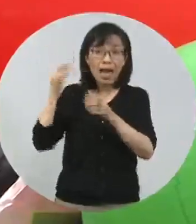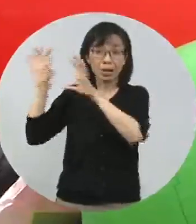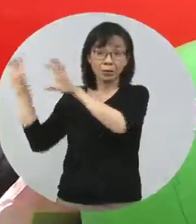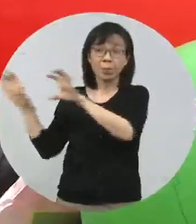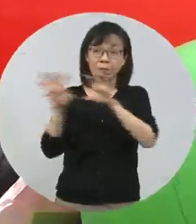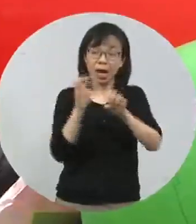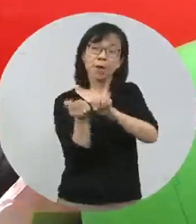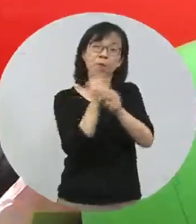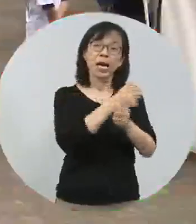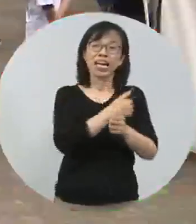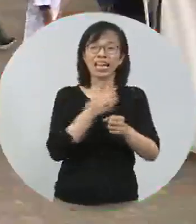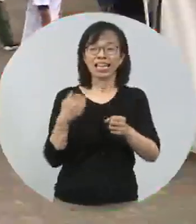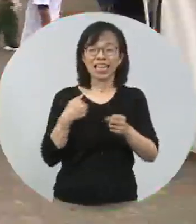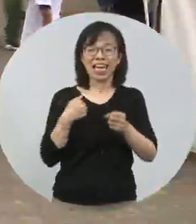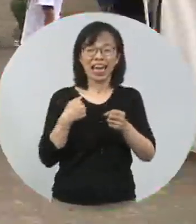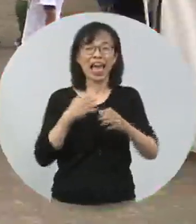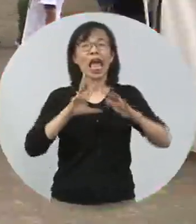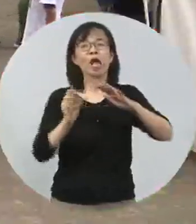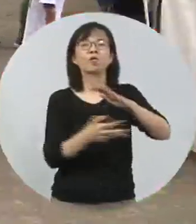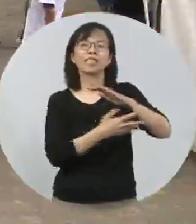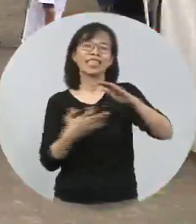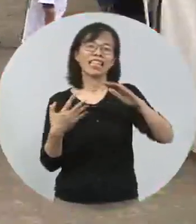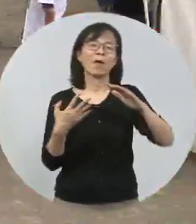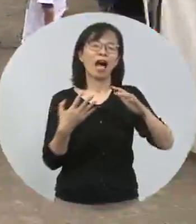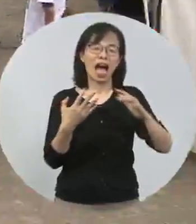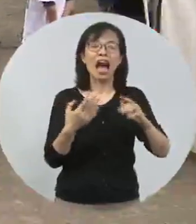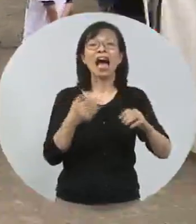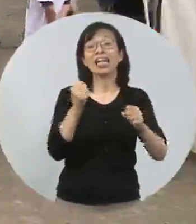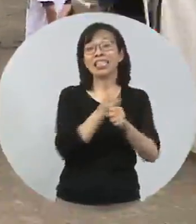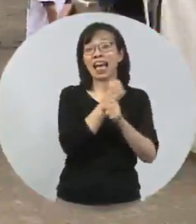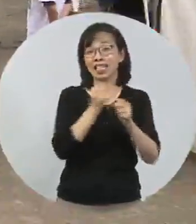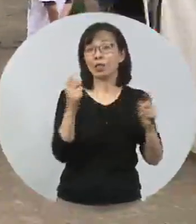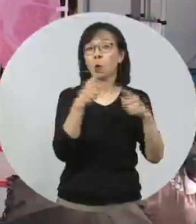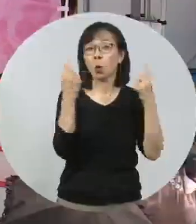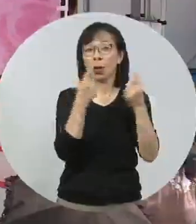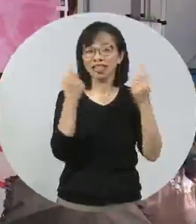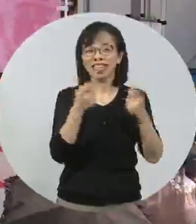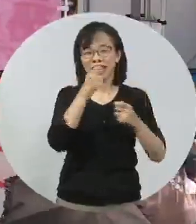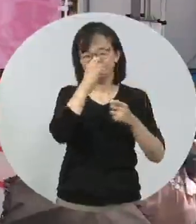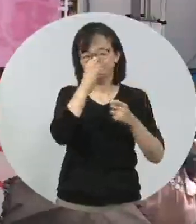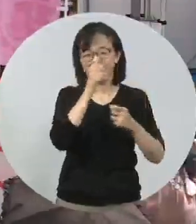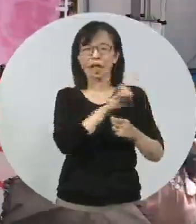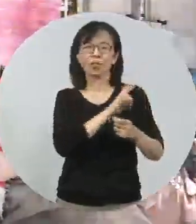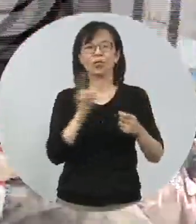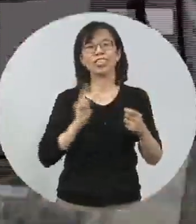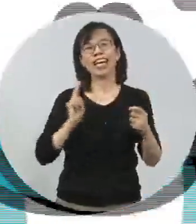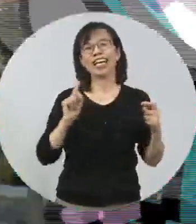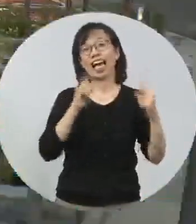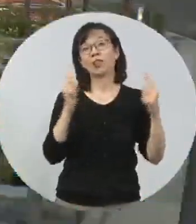フェスタ、充実した2日間のイベントとなりました。